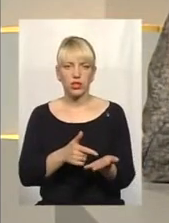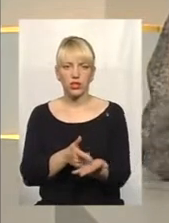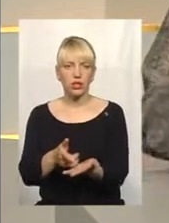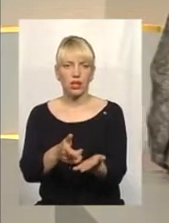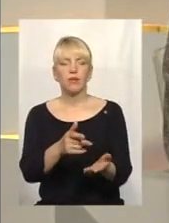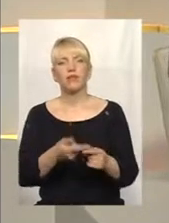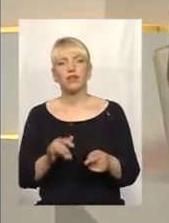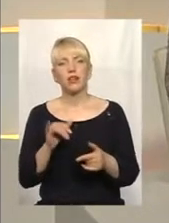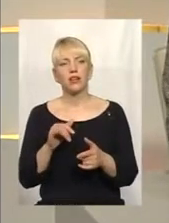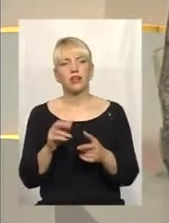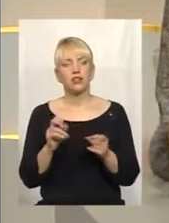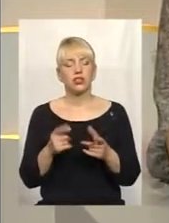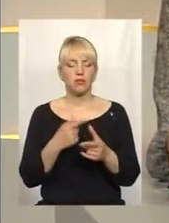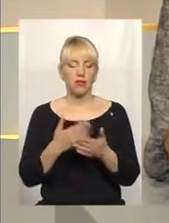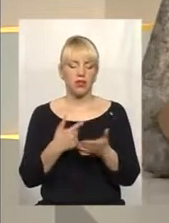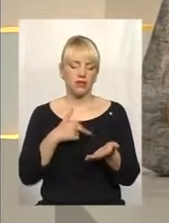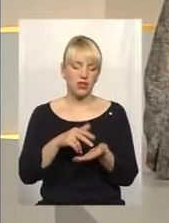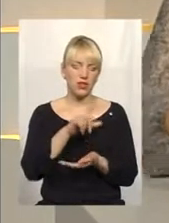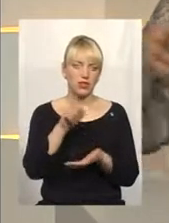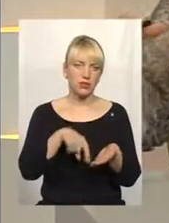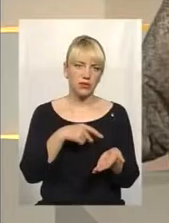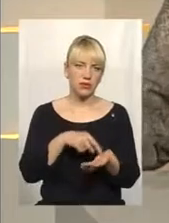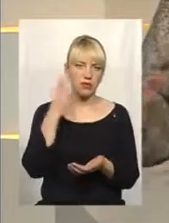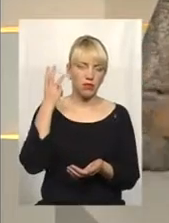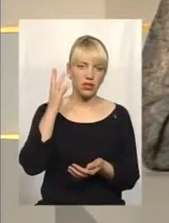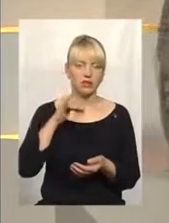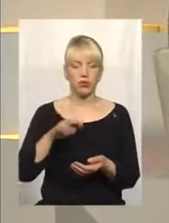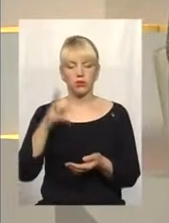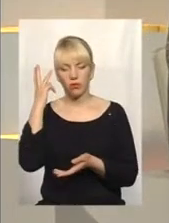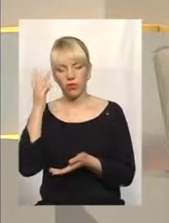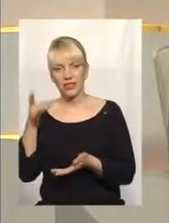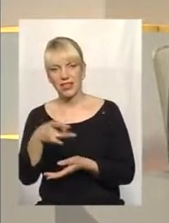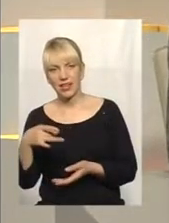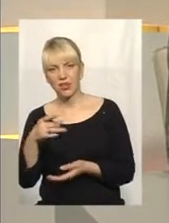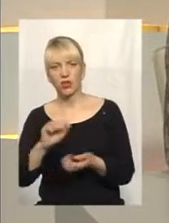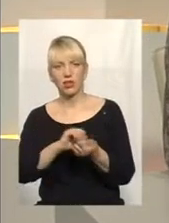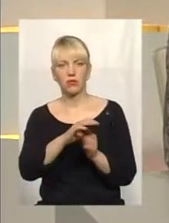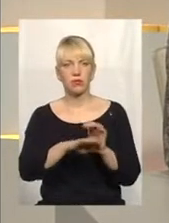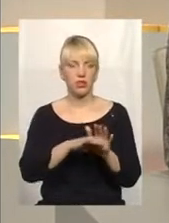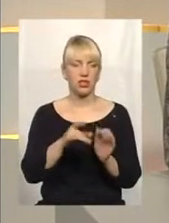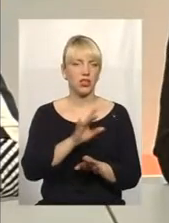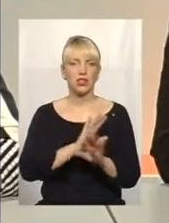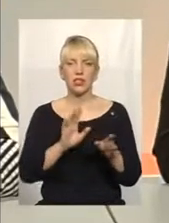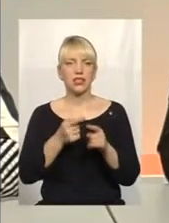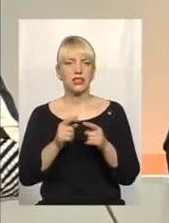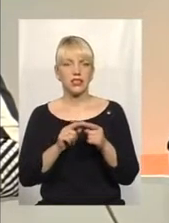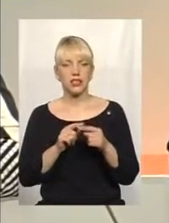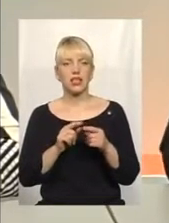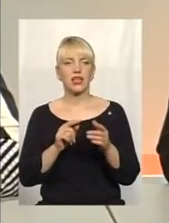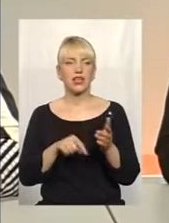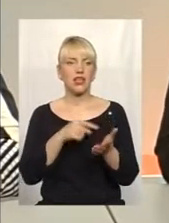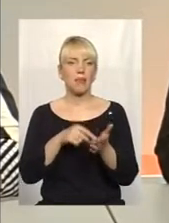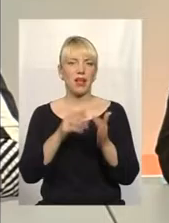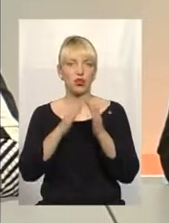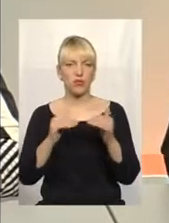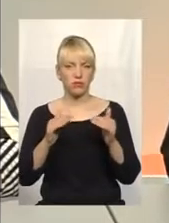Хмельницького, потім потрапили там Хмельницький район, Кам'янець-Подільський район. Це усе стаціонарні табори. До наметових містечків